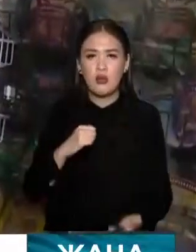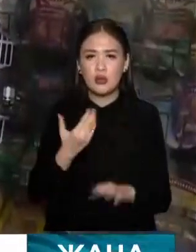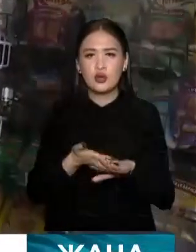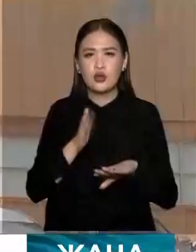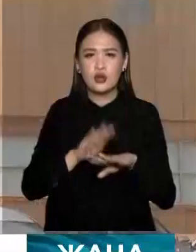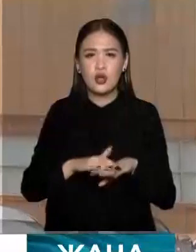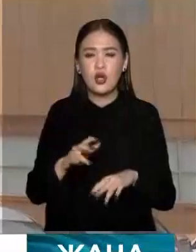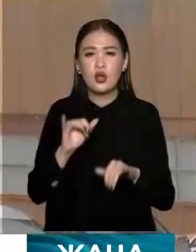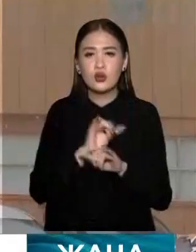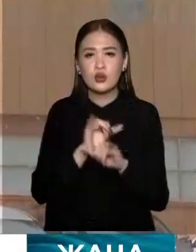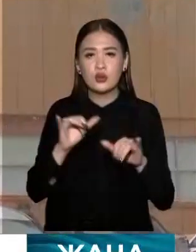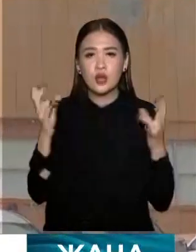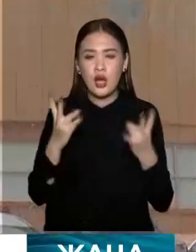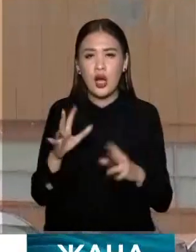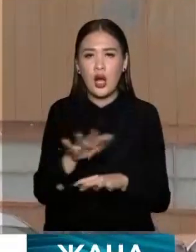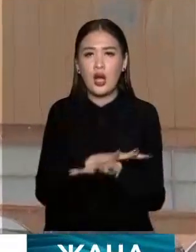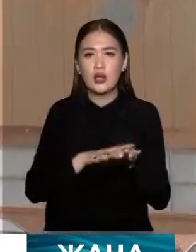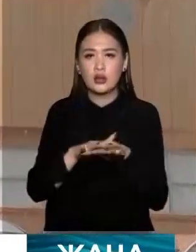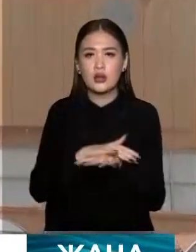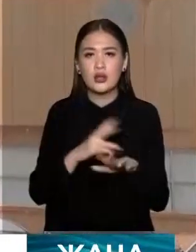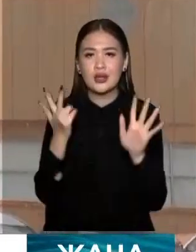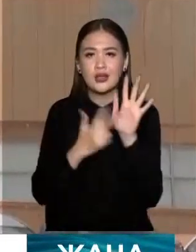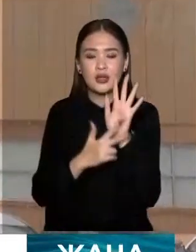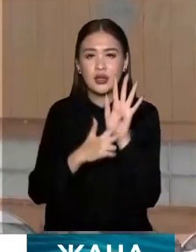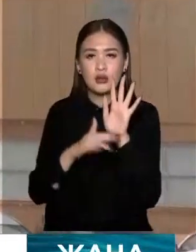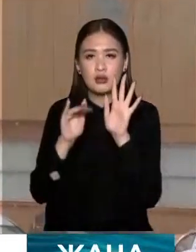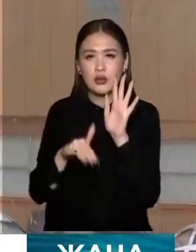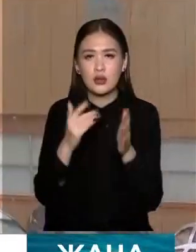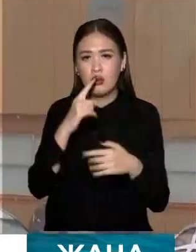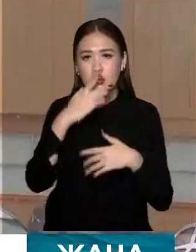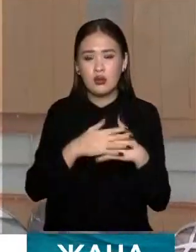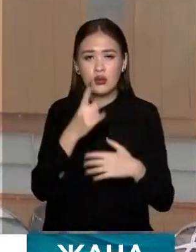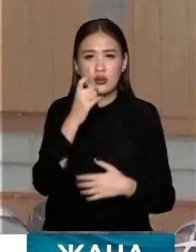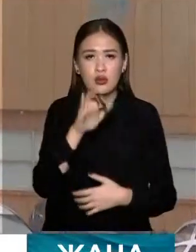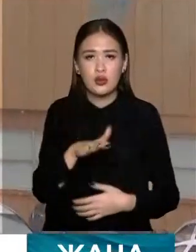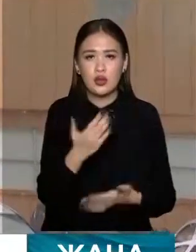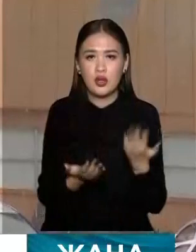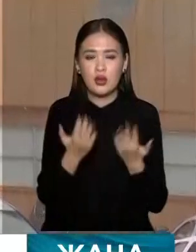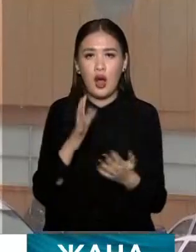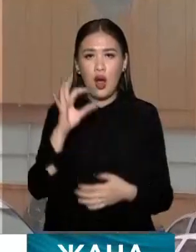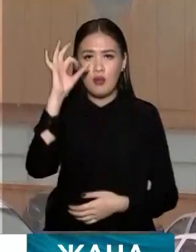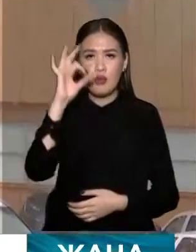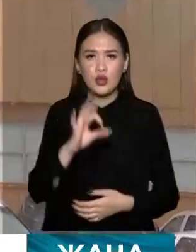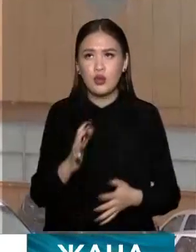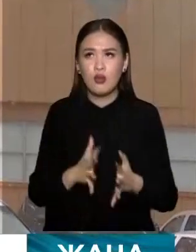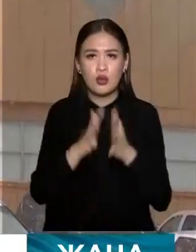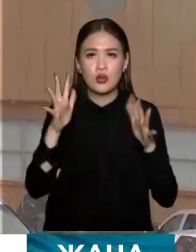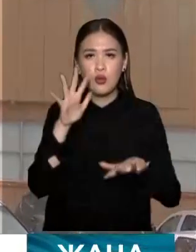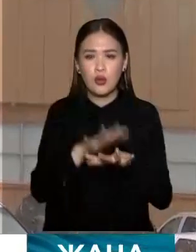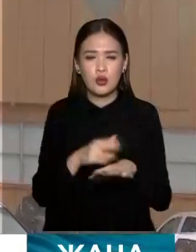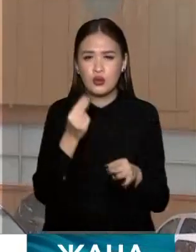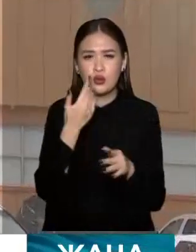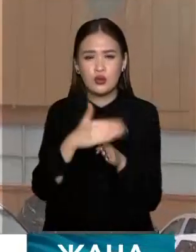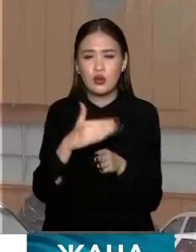Оны көбейту керек. Халқым бізде айлығы 80 мың. Аргесе бір 100 мың теңге. А бізде процент өте жоғары банктерде. Конечно, төлеу өте